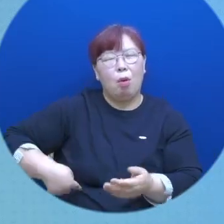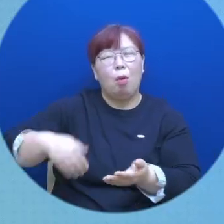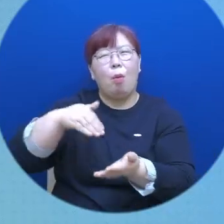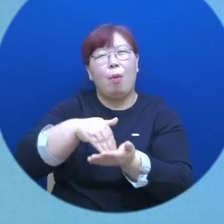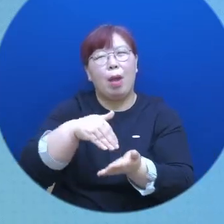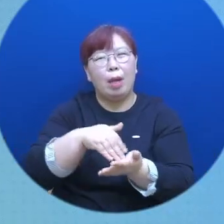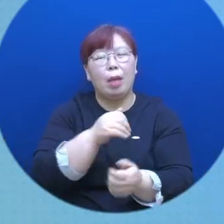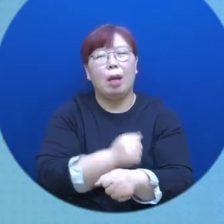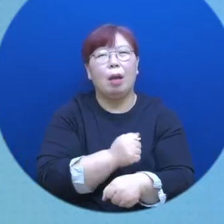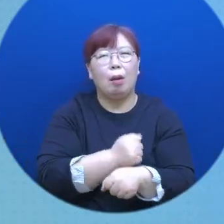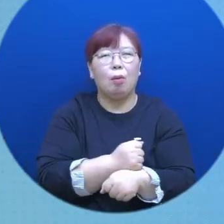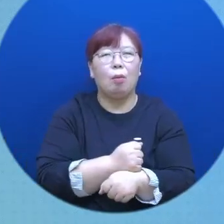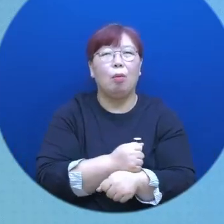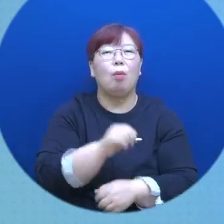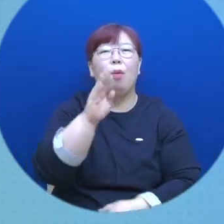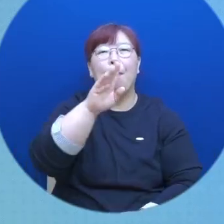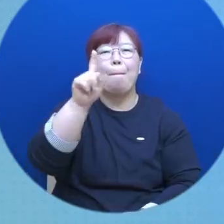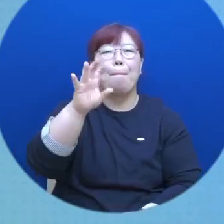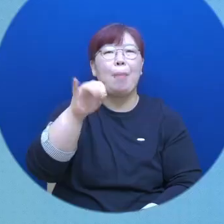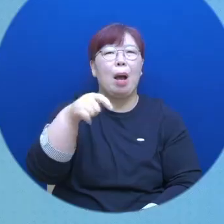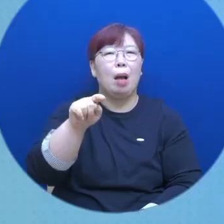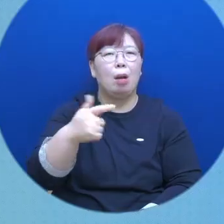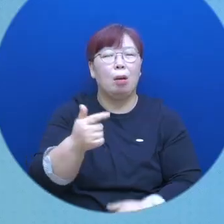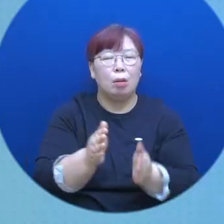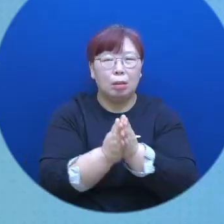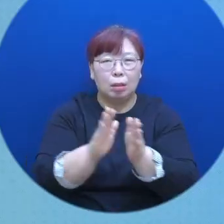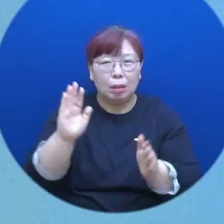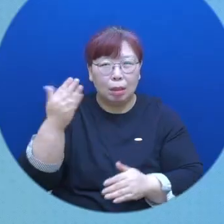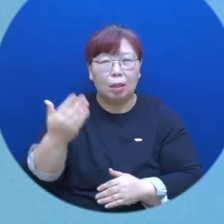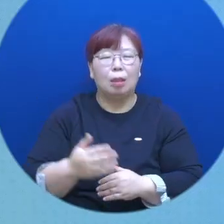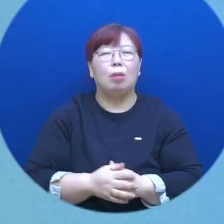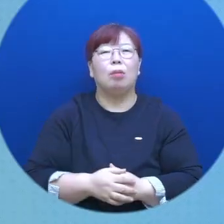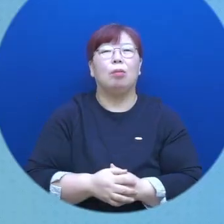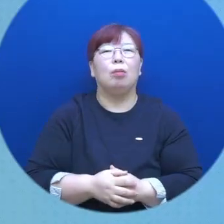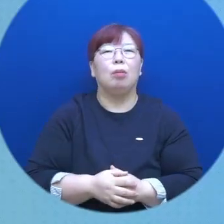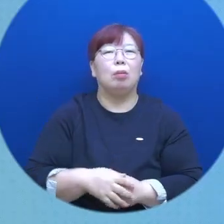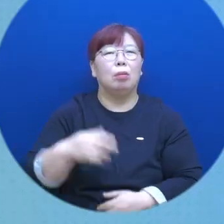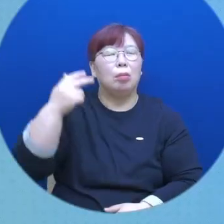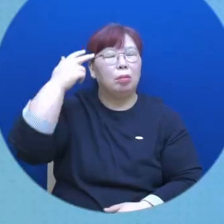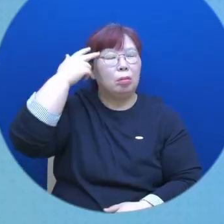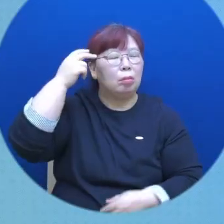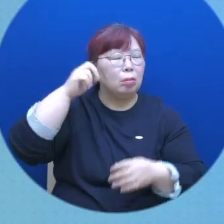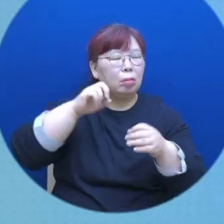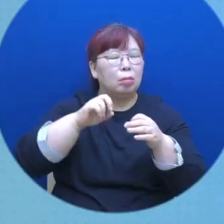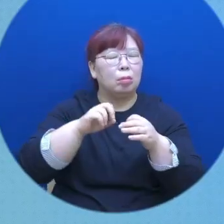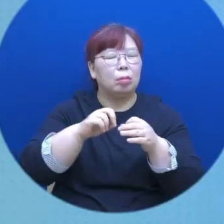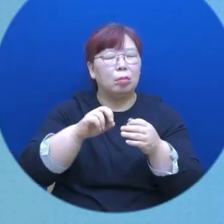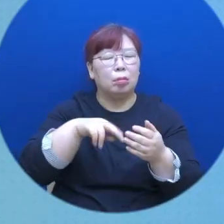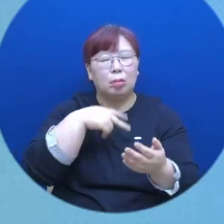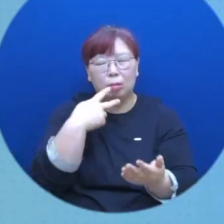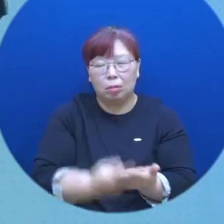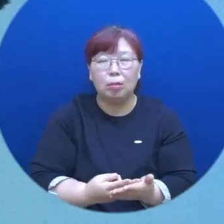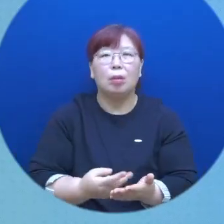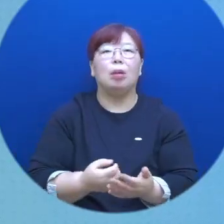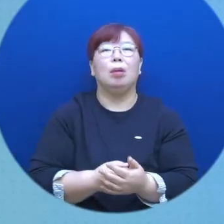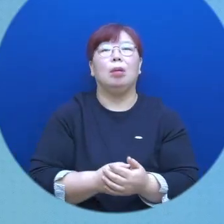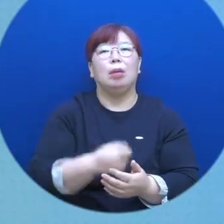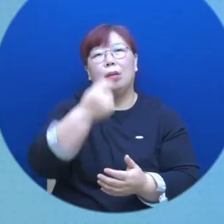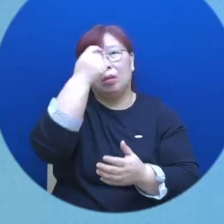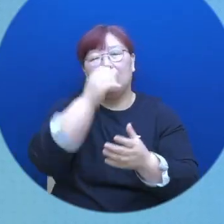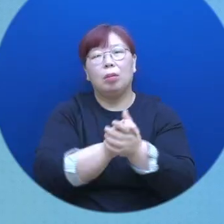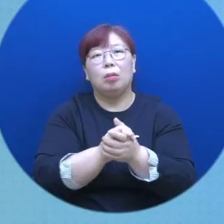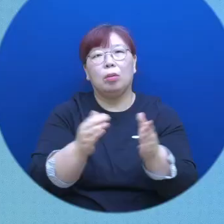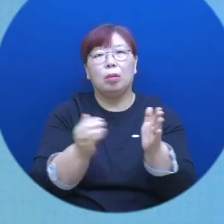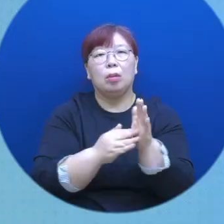함께 방언이 터져요. 그리고 정신을 잃게 돼요. 기도가 끝나고